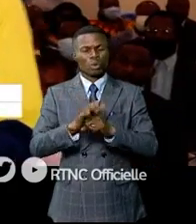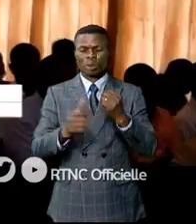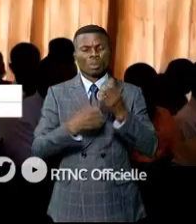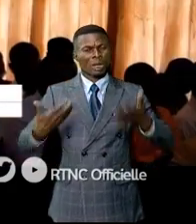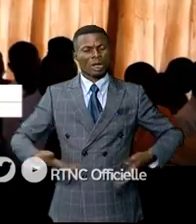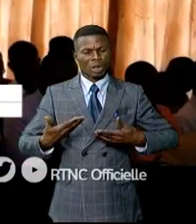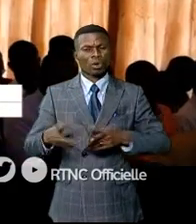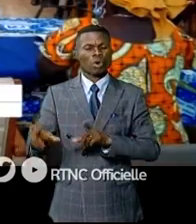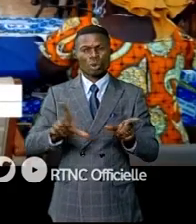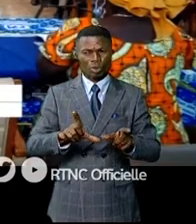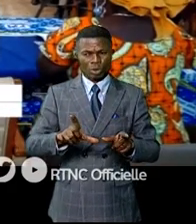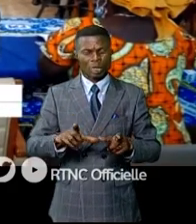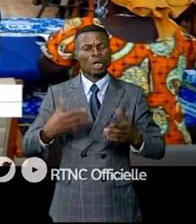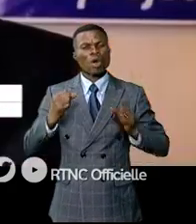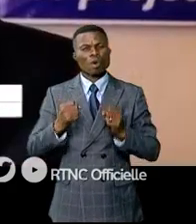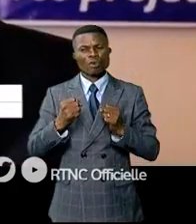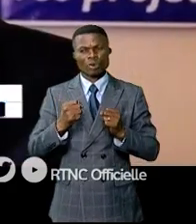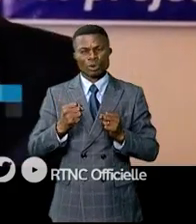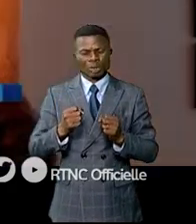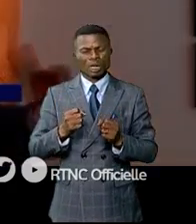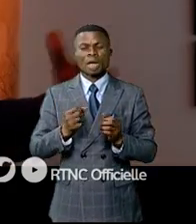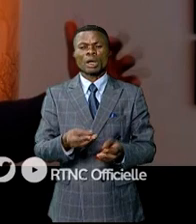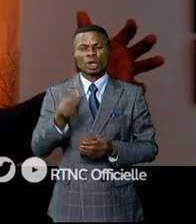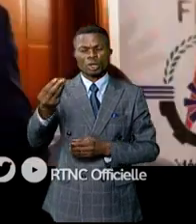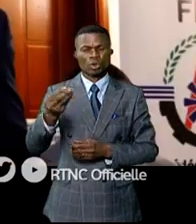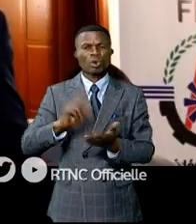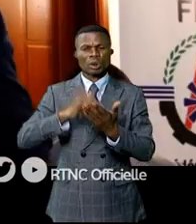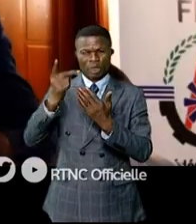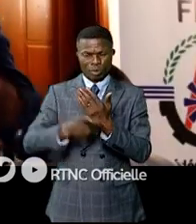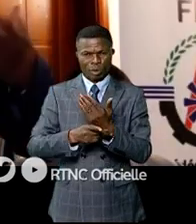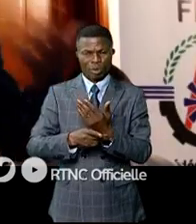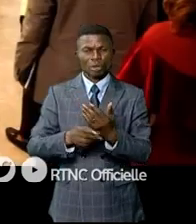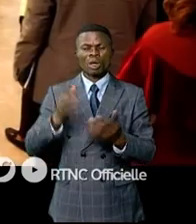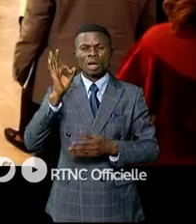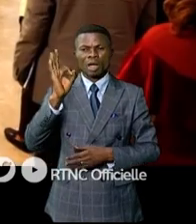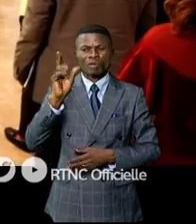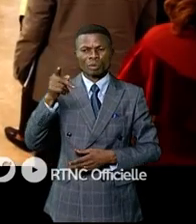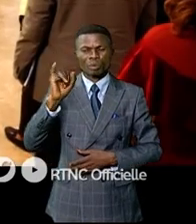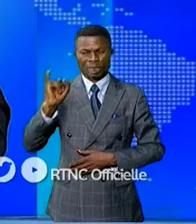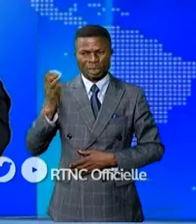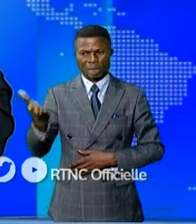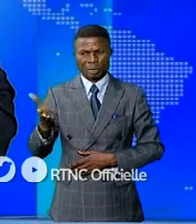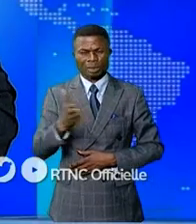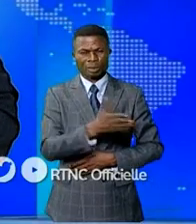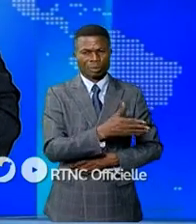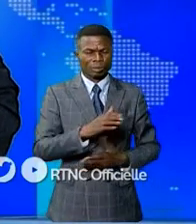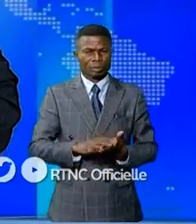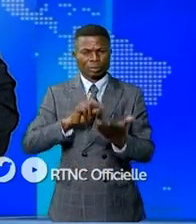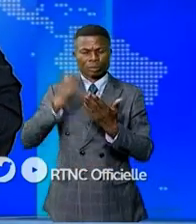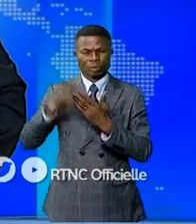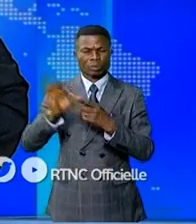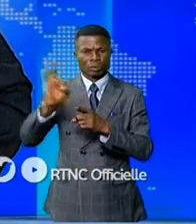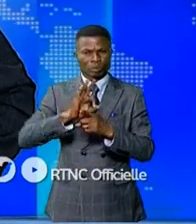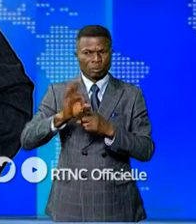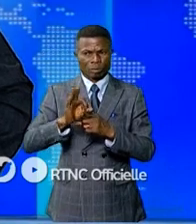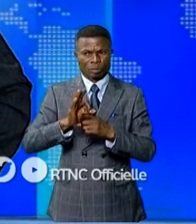économiques de Lualaba se disent confortés par ces nouveaux modes de financement des projets mis en place par le Fonds de promotion de l'industrie. Les programmes de formation